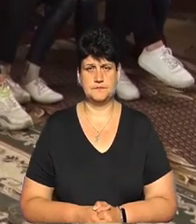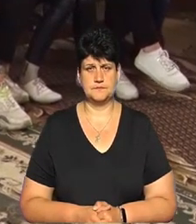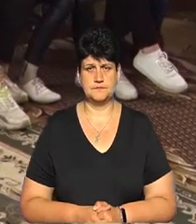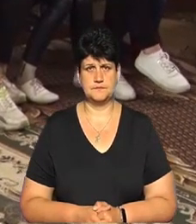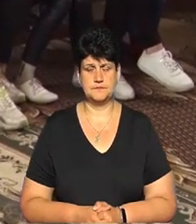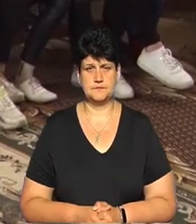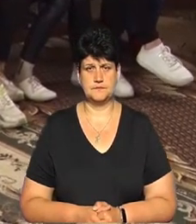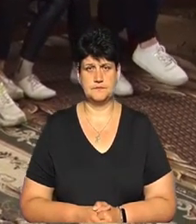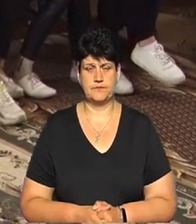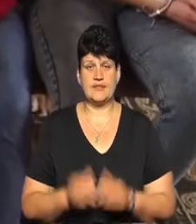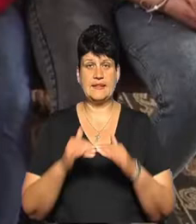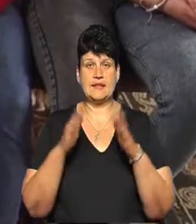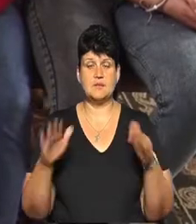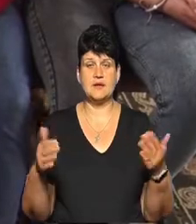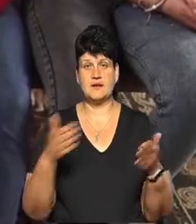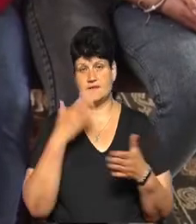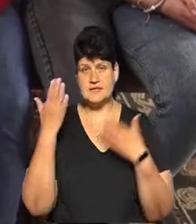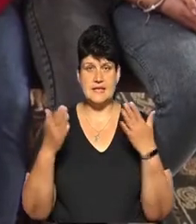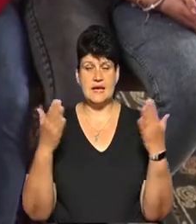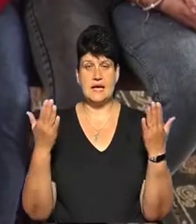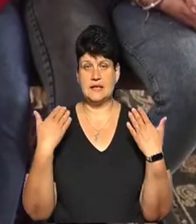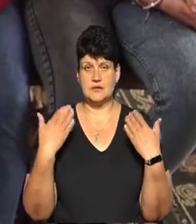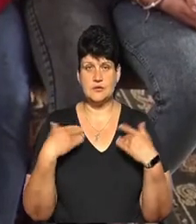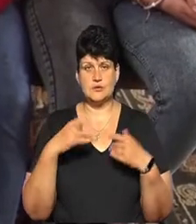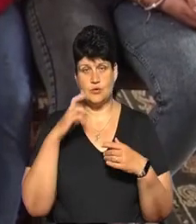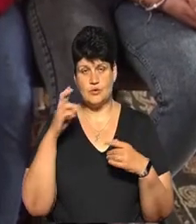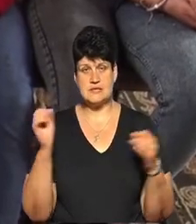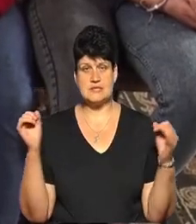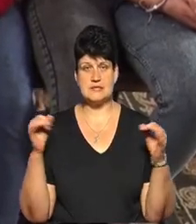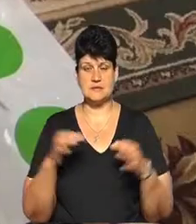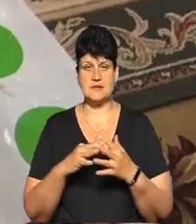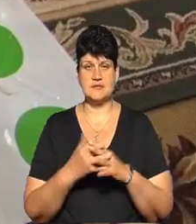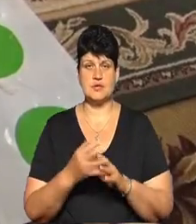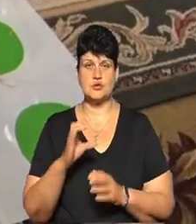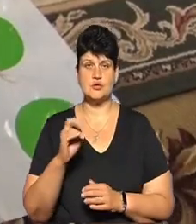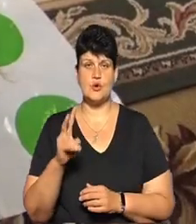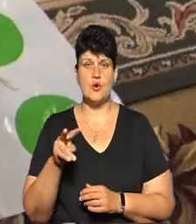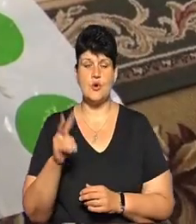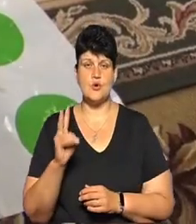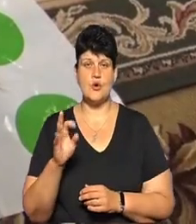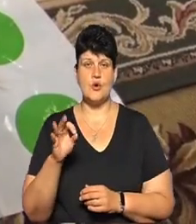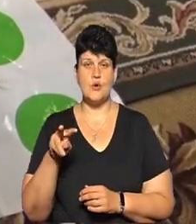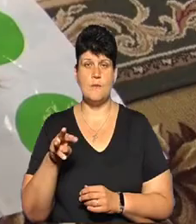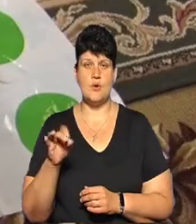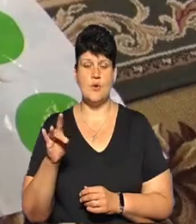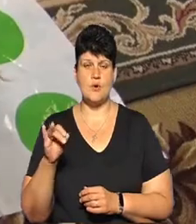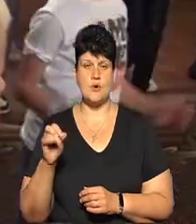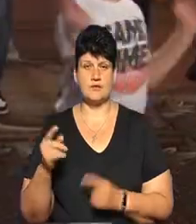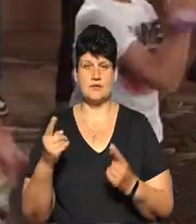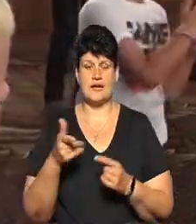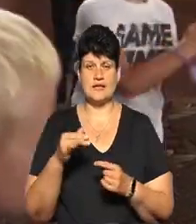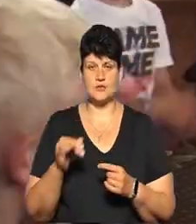Табір «Веселі канікули з Богом» зібрав 30 дітей у селі Скоморохи Великогаївської громади. Тут дівчата і хлопці грають спортивні